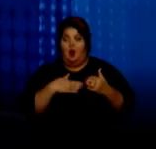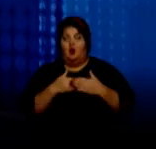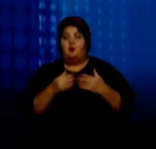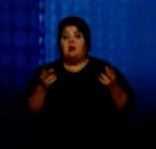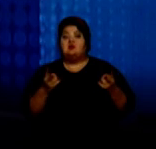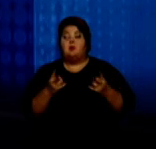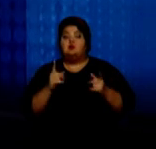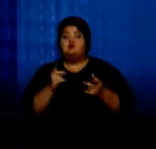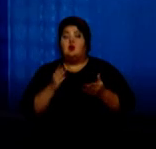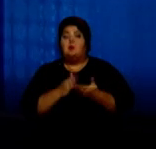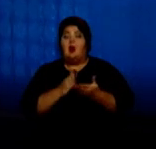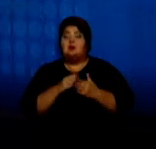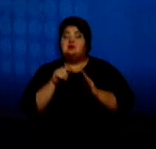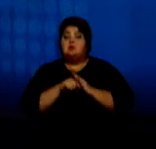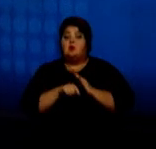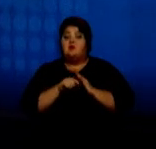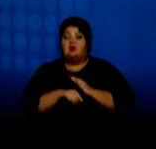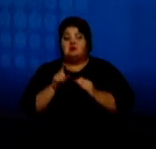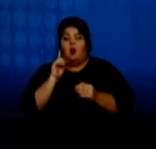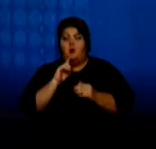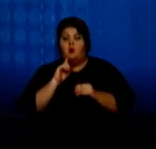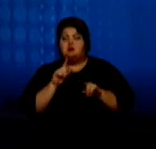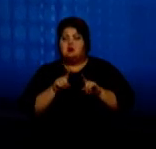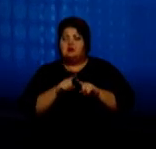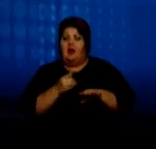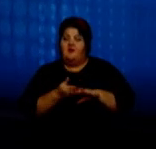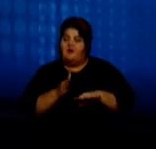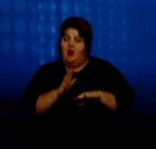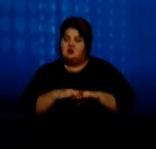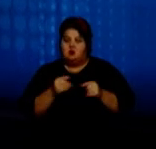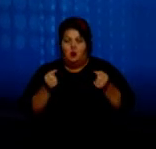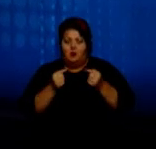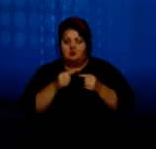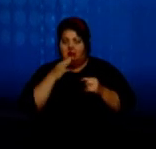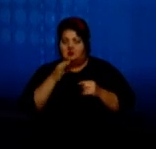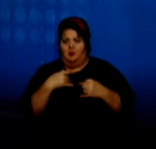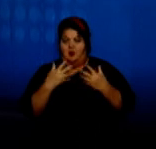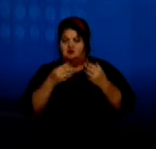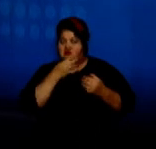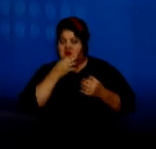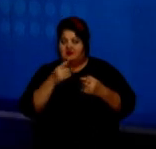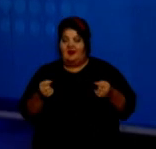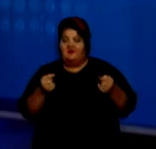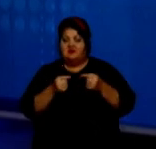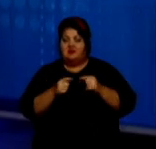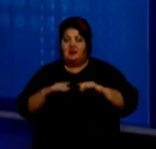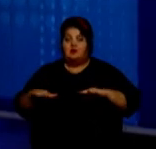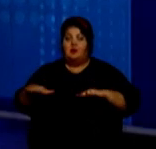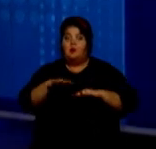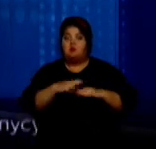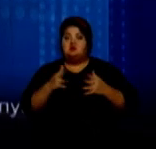що саме мається на увазі? Ну, поки що так важко конкретно сказати, через те, що ми ще не визначились з площами, які